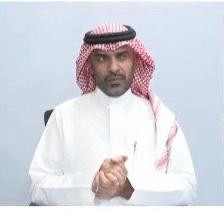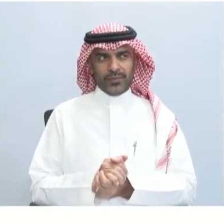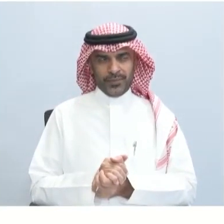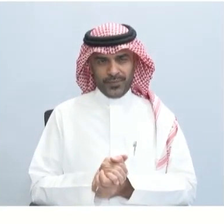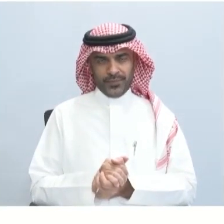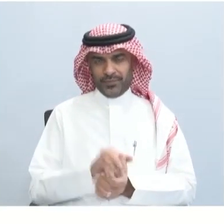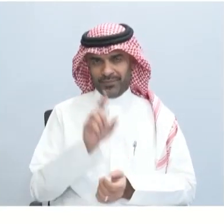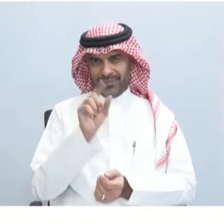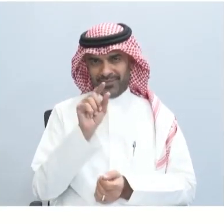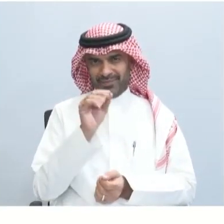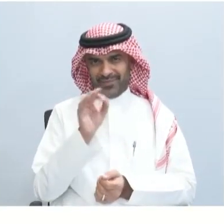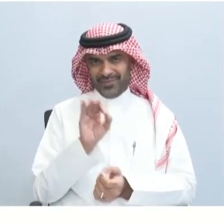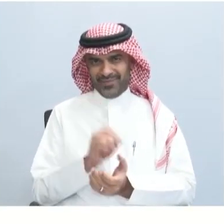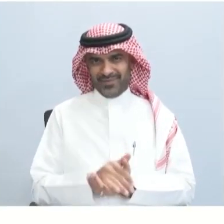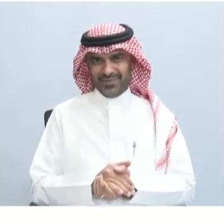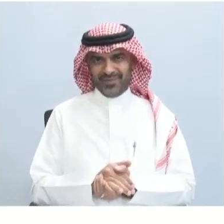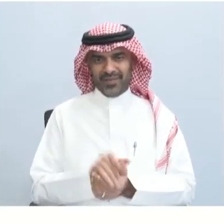رائع احسنتم